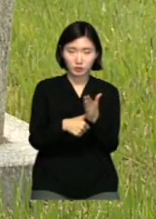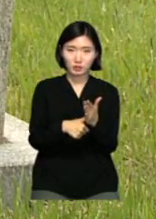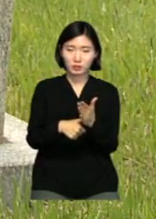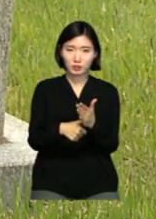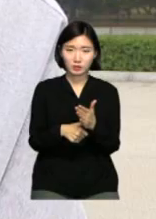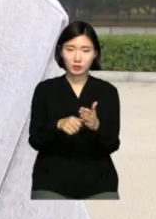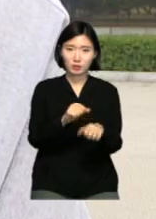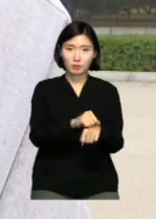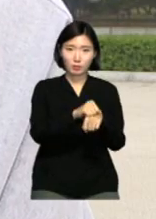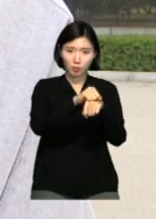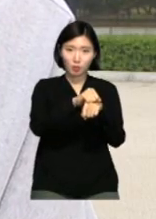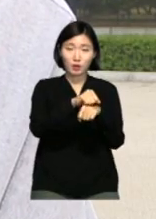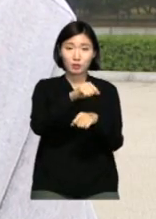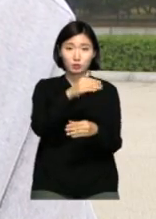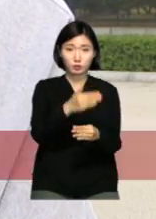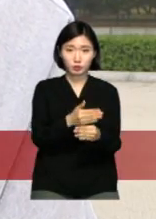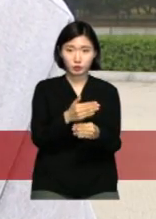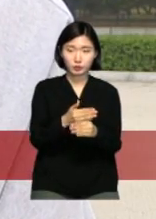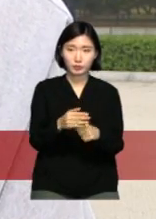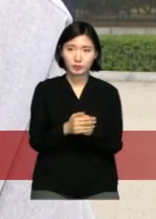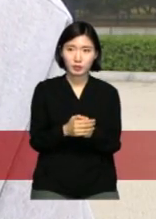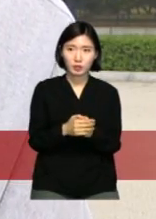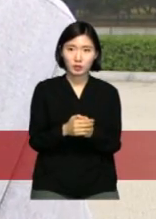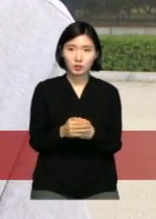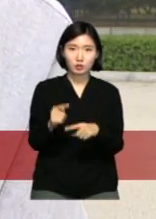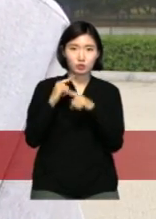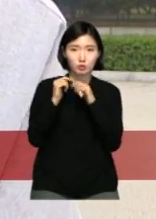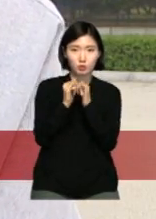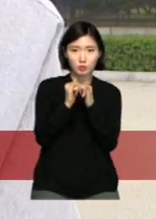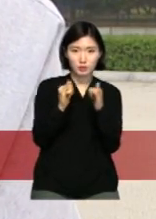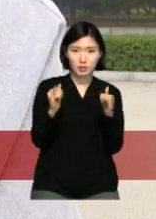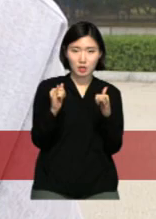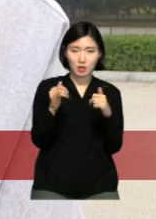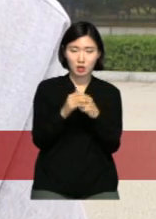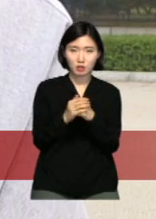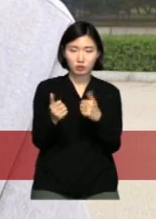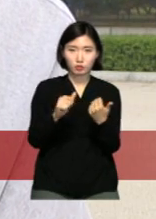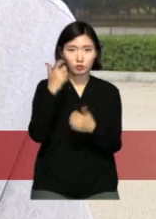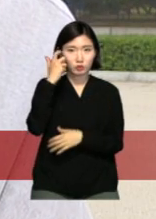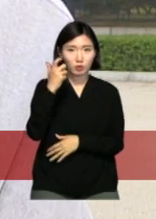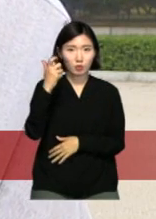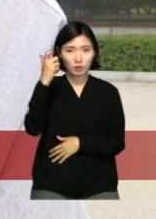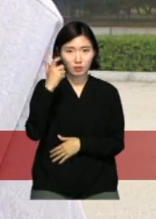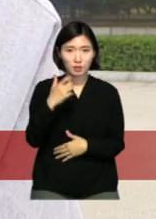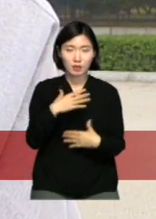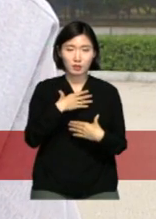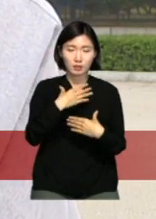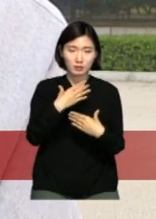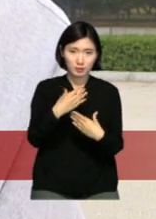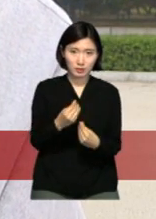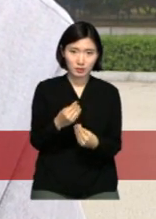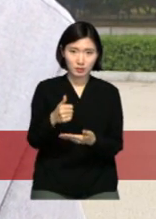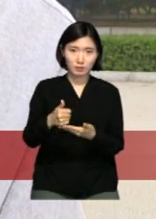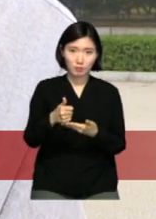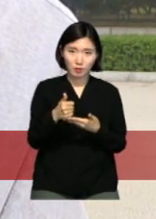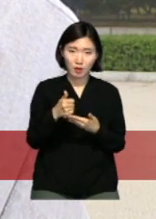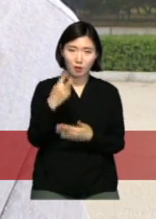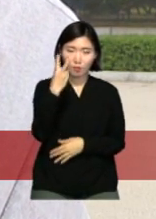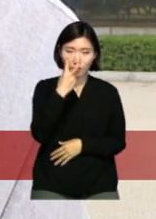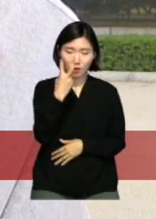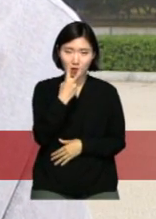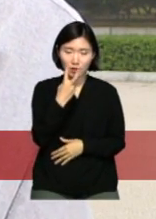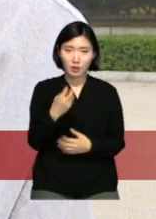있습니다. 우리 원은 순국 선열과 호국 영령의 영혼을 안장하고 관리하며